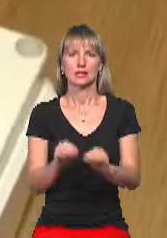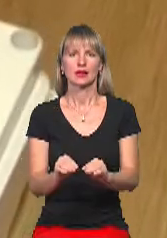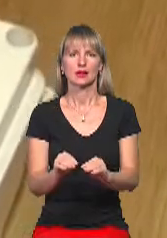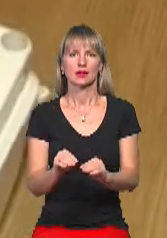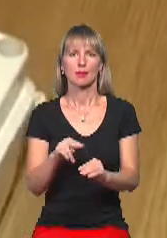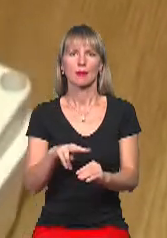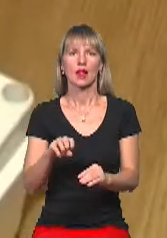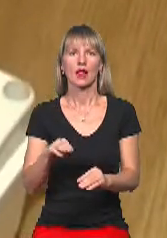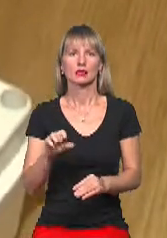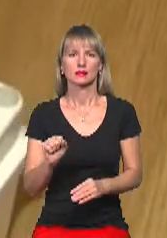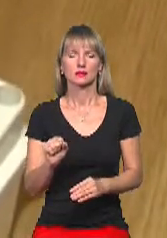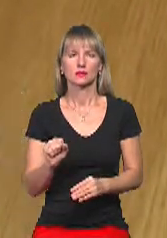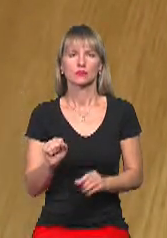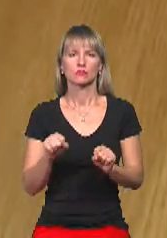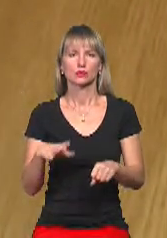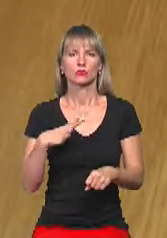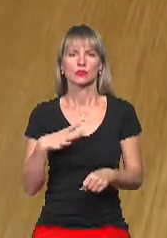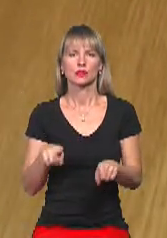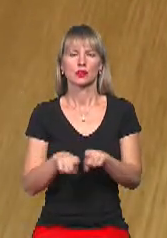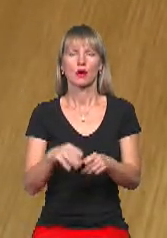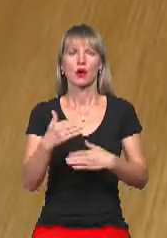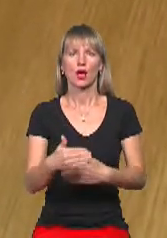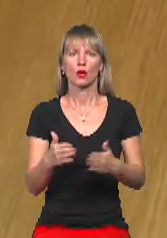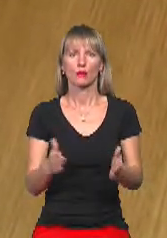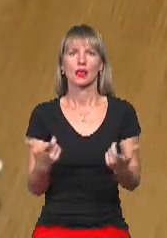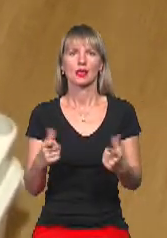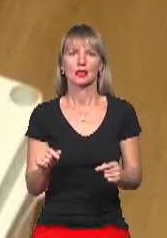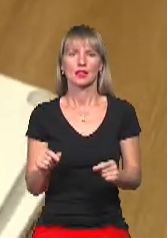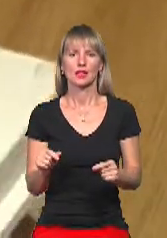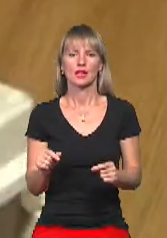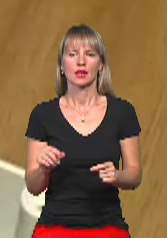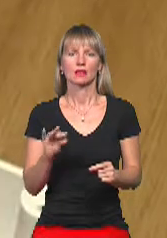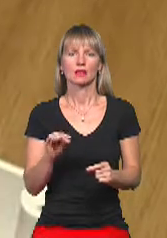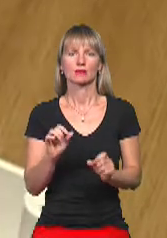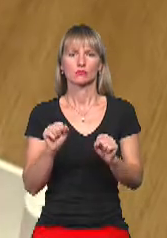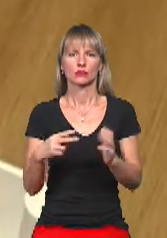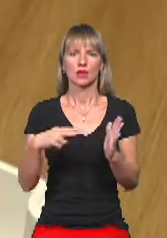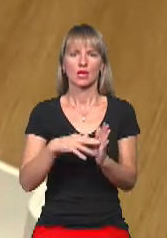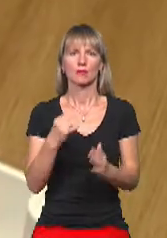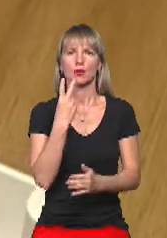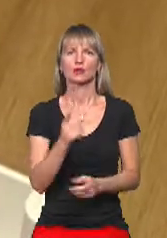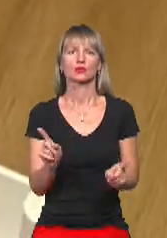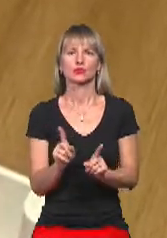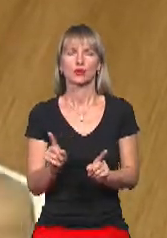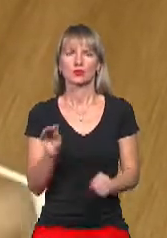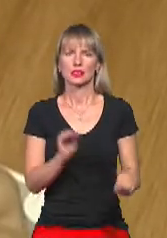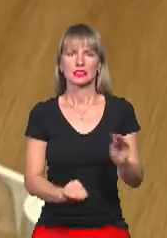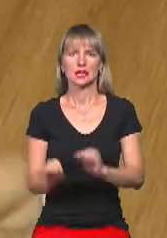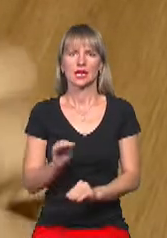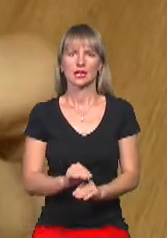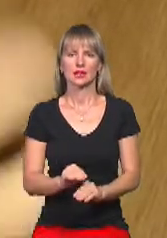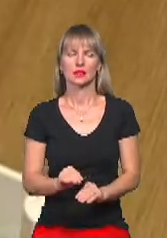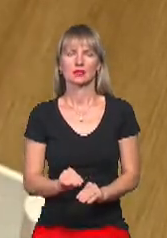так далее. Ну, а может быть вот в такой коробочке, где мы, собственно говоря, и посмотрим, из чего он состоит.